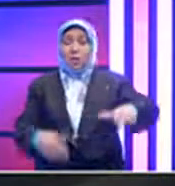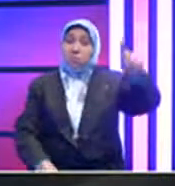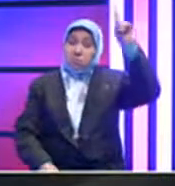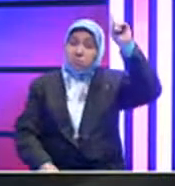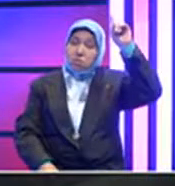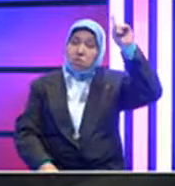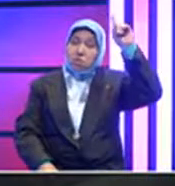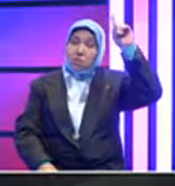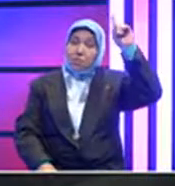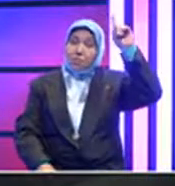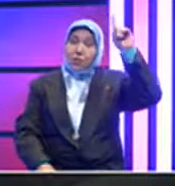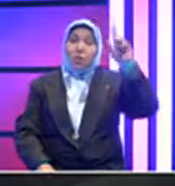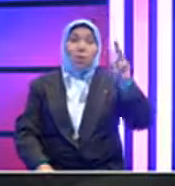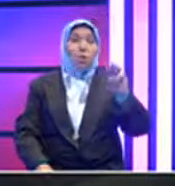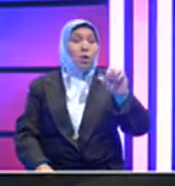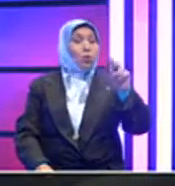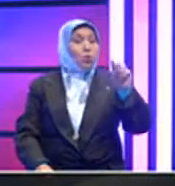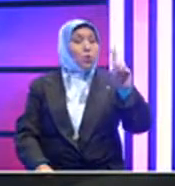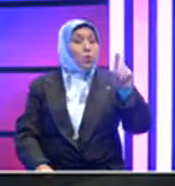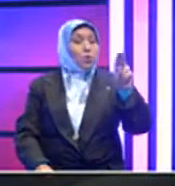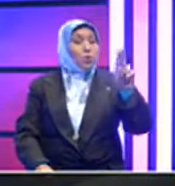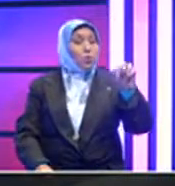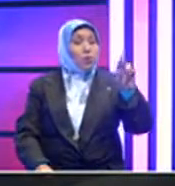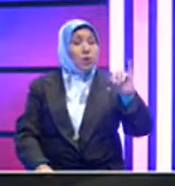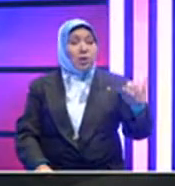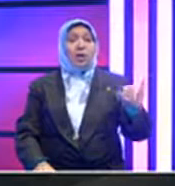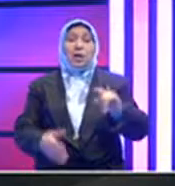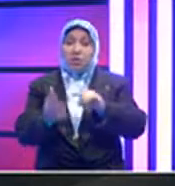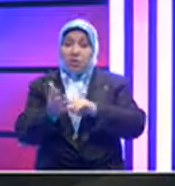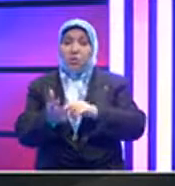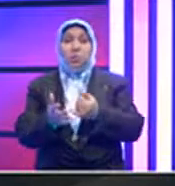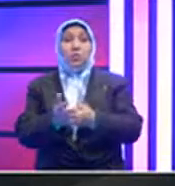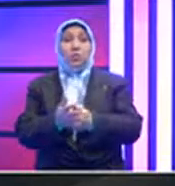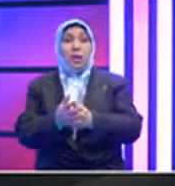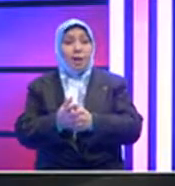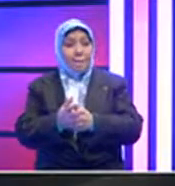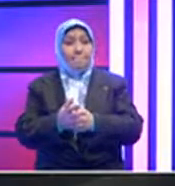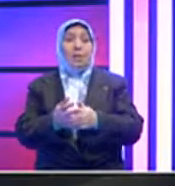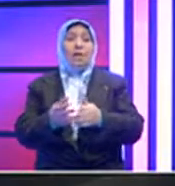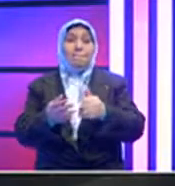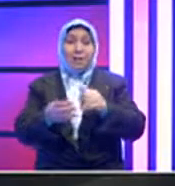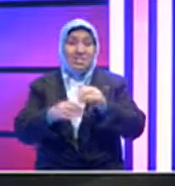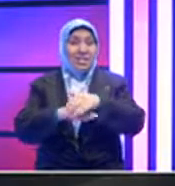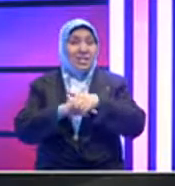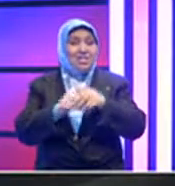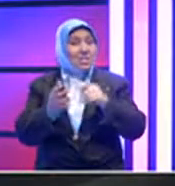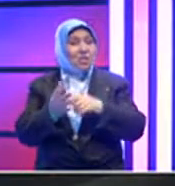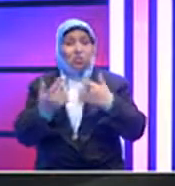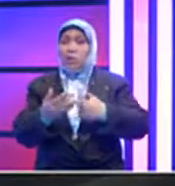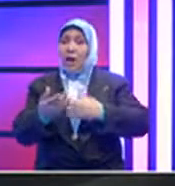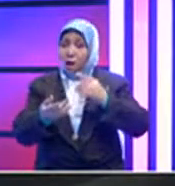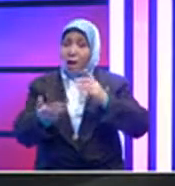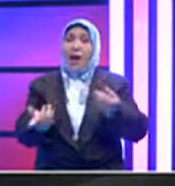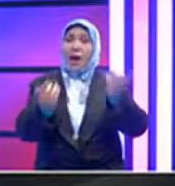wanuri do ya Wow Ridho ini dalam bentuk vmw hanya dalam present tense dalam bahasa Inggrisnya maksudnya ini dan pedal berlaku